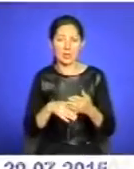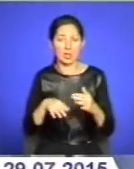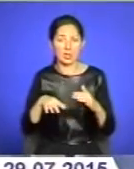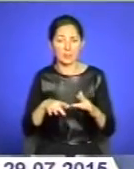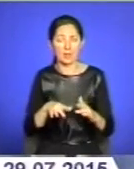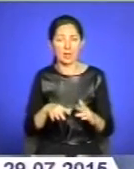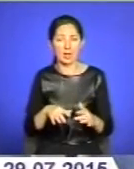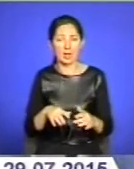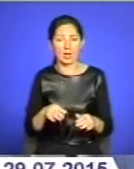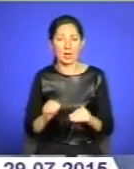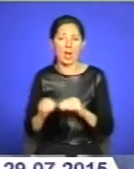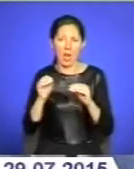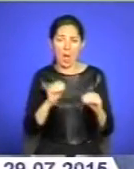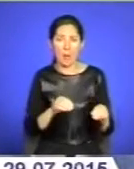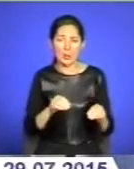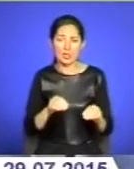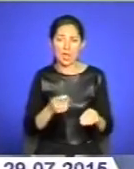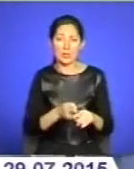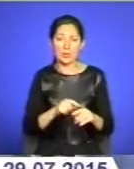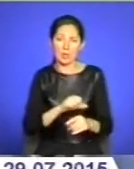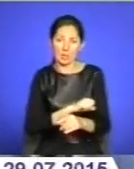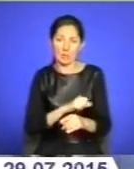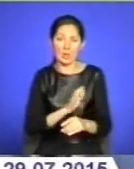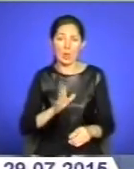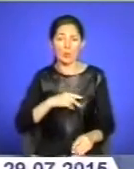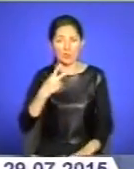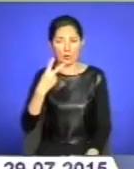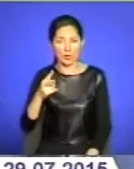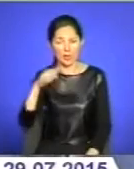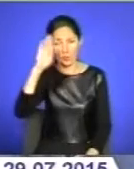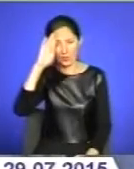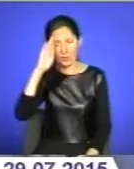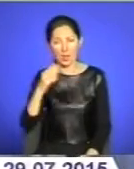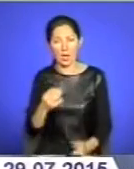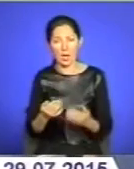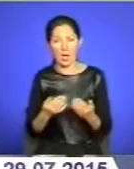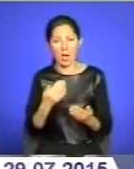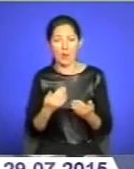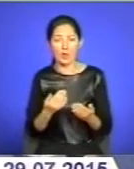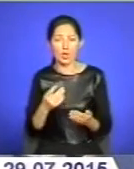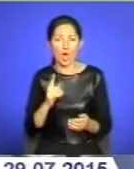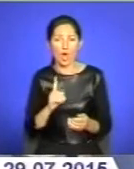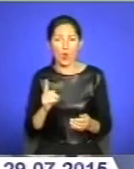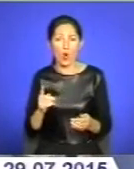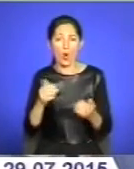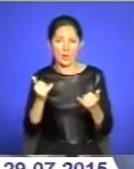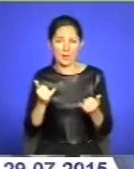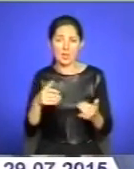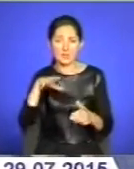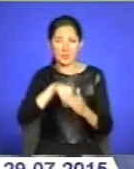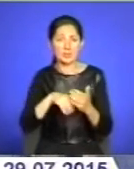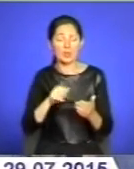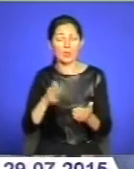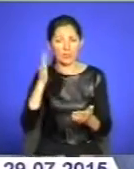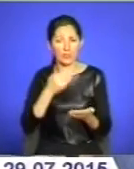Постачальником даної психотропної речовини був 22-річний тернополянин, відносно якого на даний час внесено відомості до єдиного